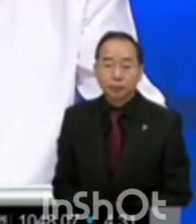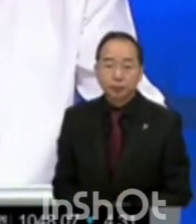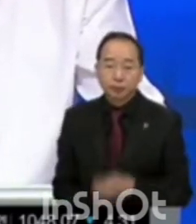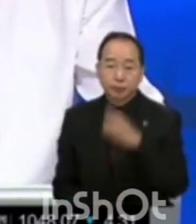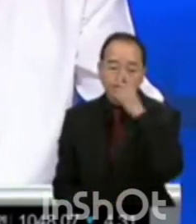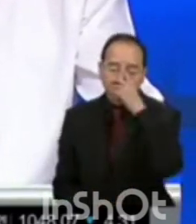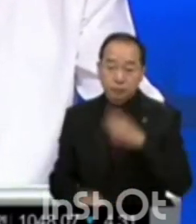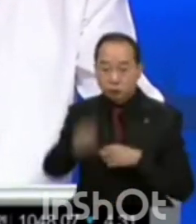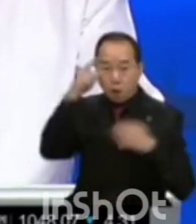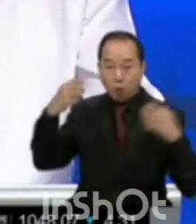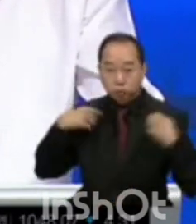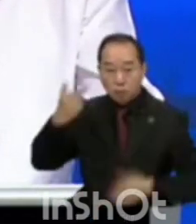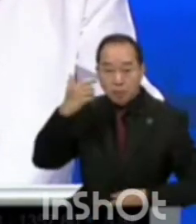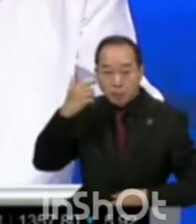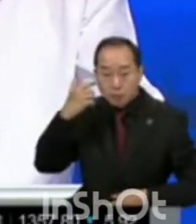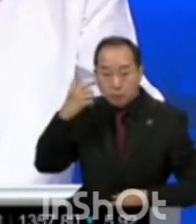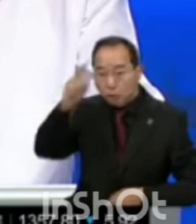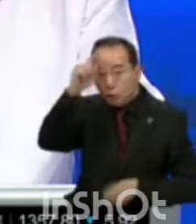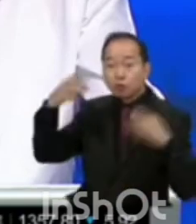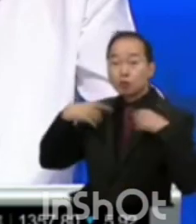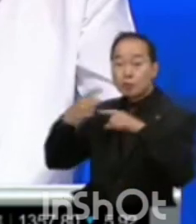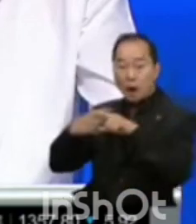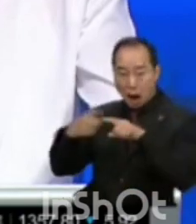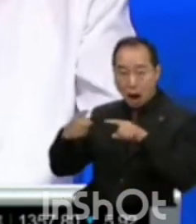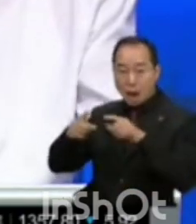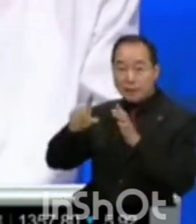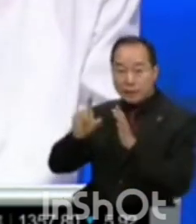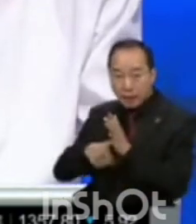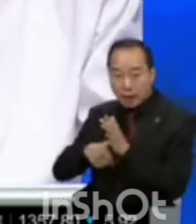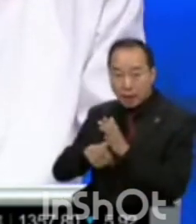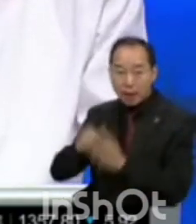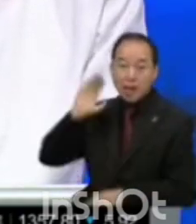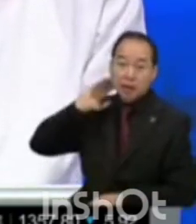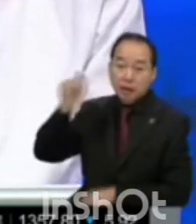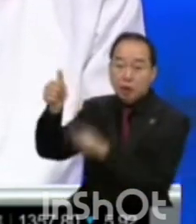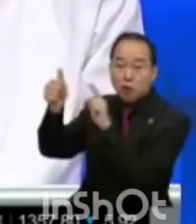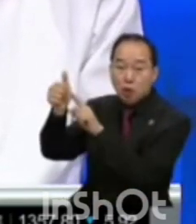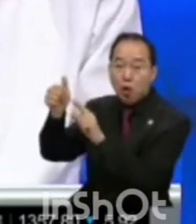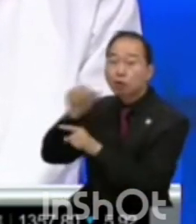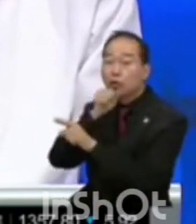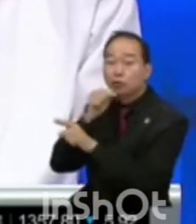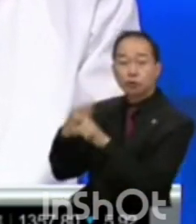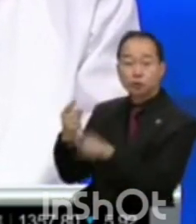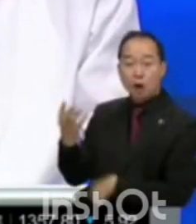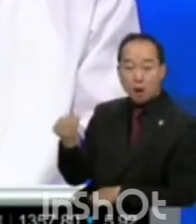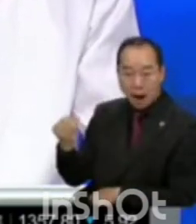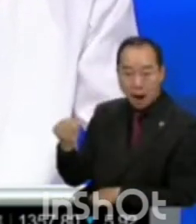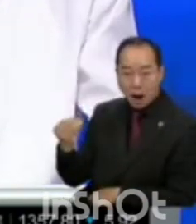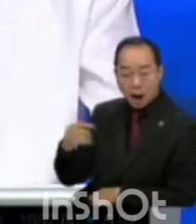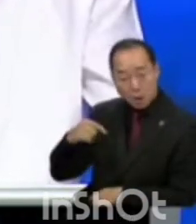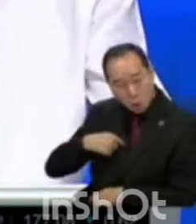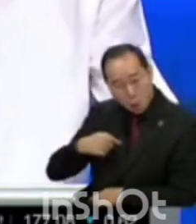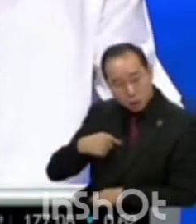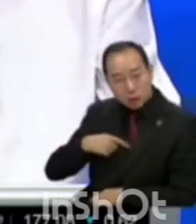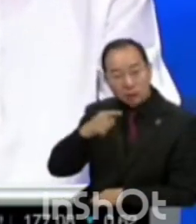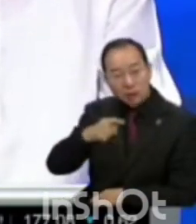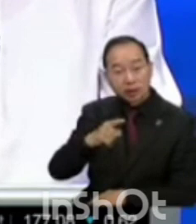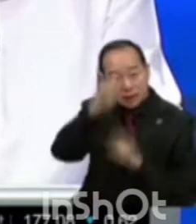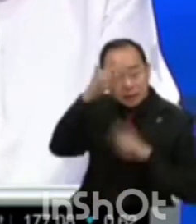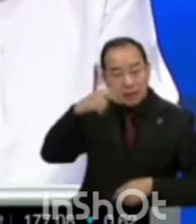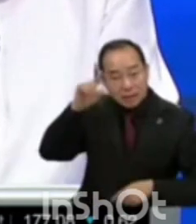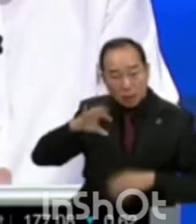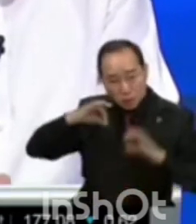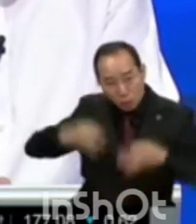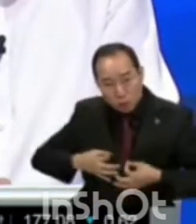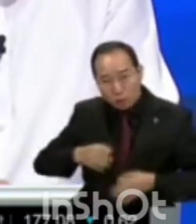그러면 정부 평가에서 대통령은 혹시 몇 점, 본인은 혹시 몇 점 이렇게 말씀하실 수 있을지. 네, 우선은요, 제가